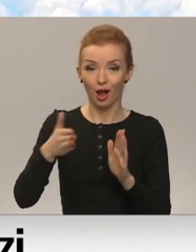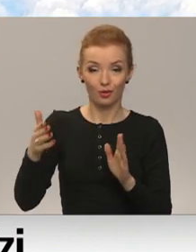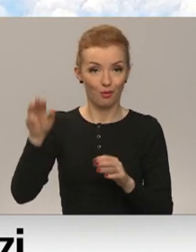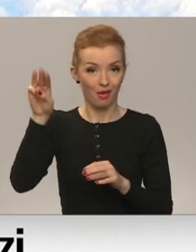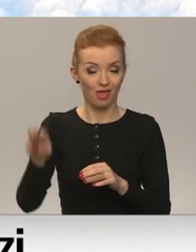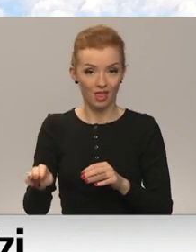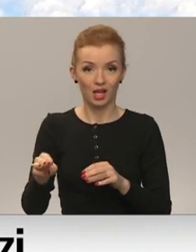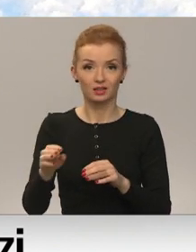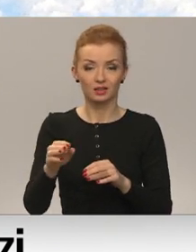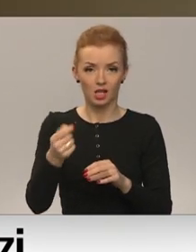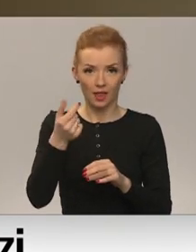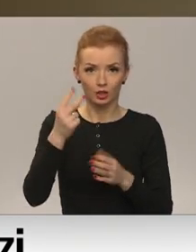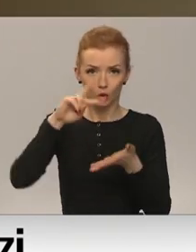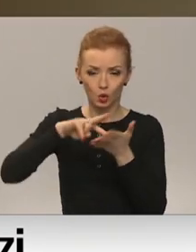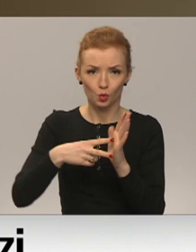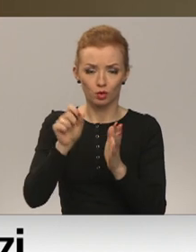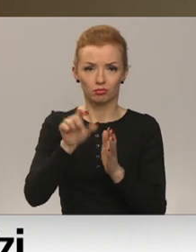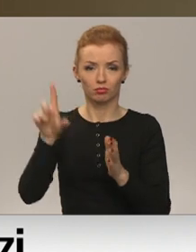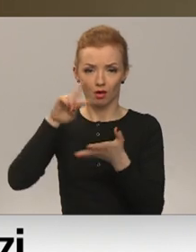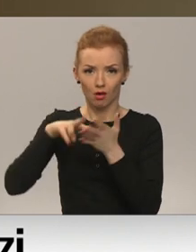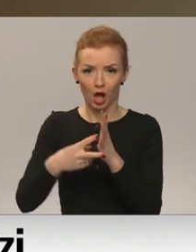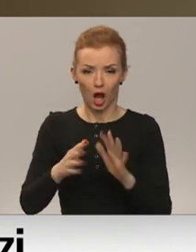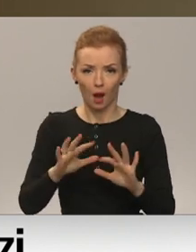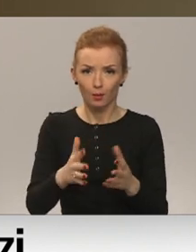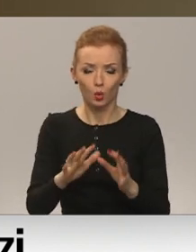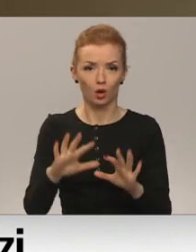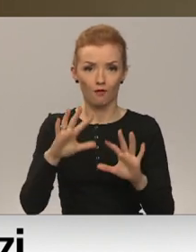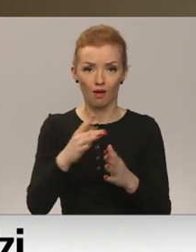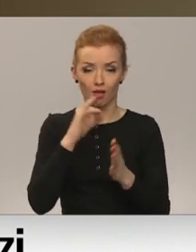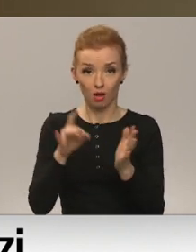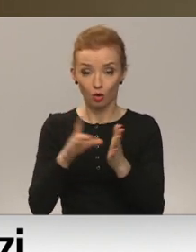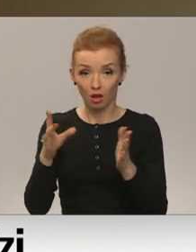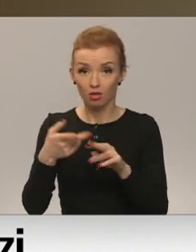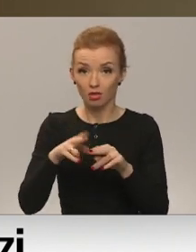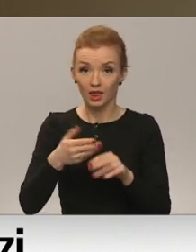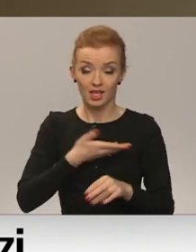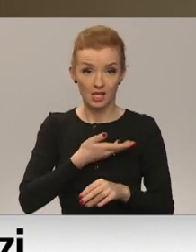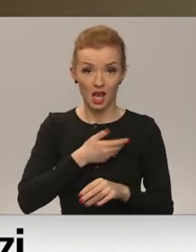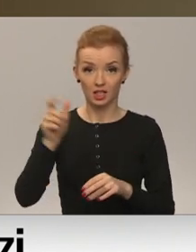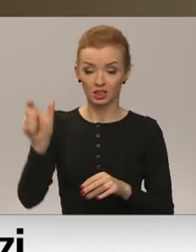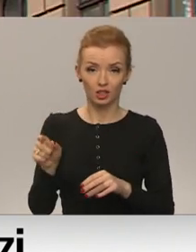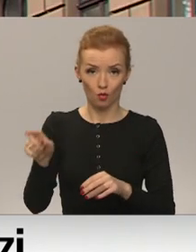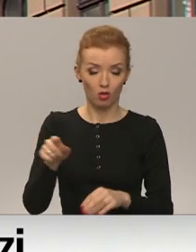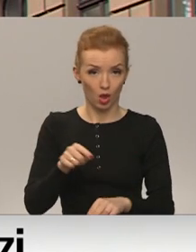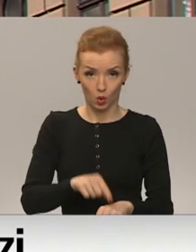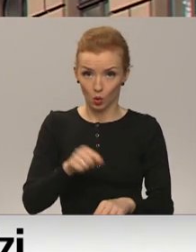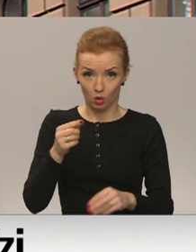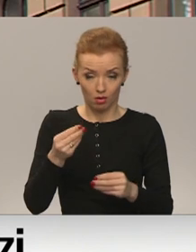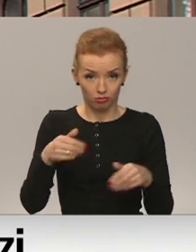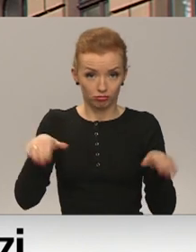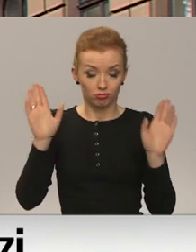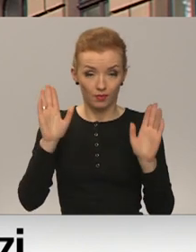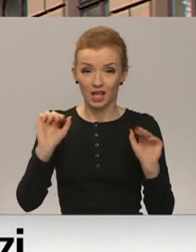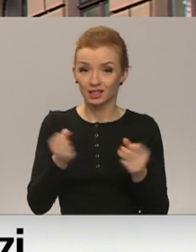gandrīz dubultojās rēķins par apkuri vai par elektroenerģiju, iedzīvotājiem viņš to izjūt ļoti sāpīgi. Ņemot vērā